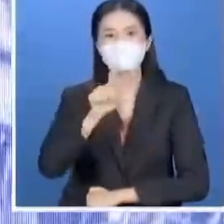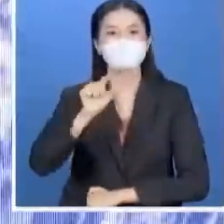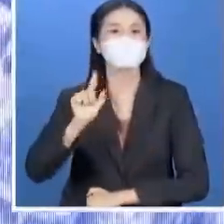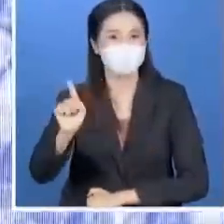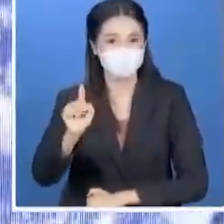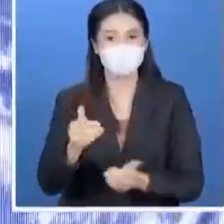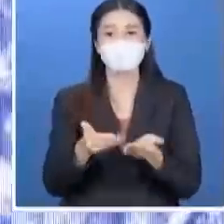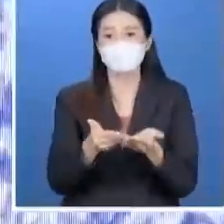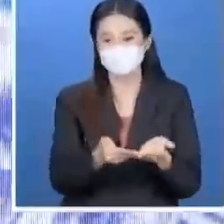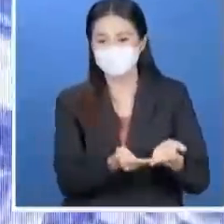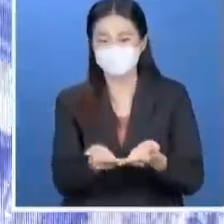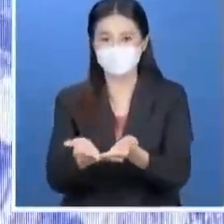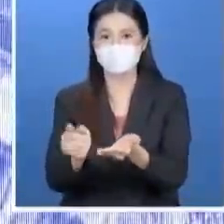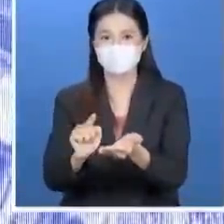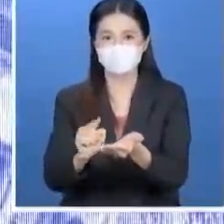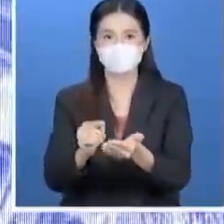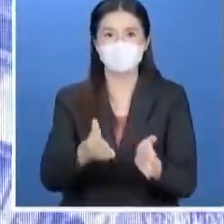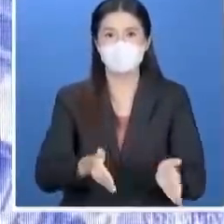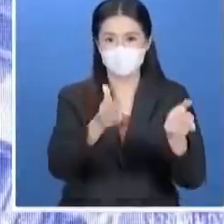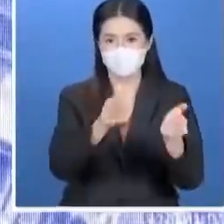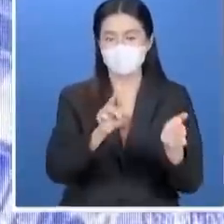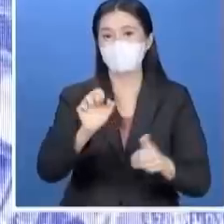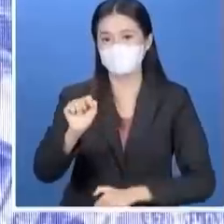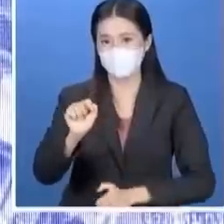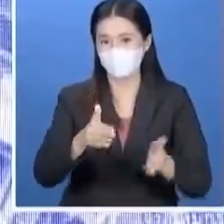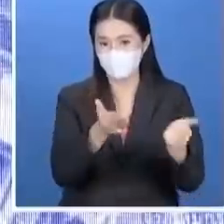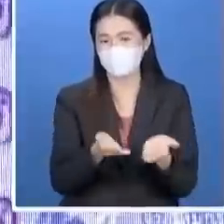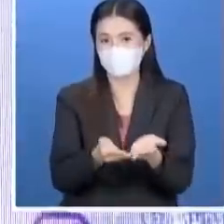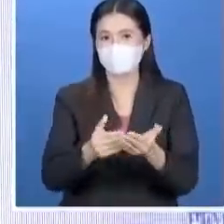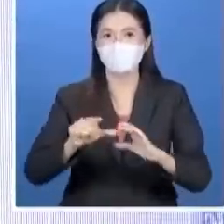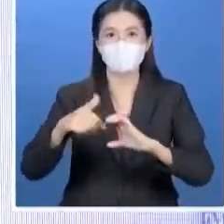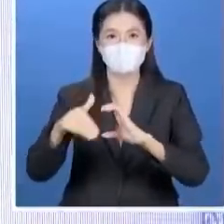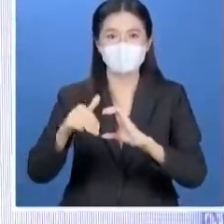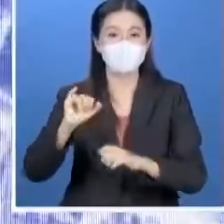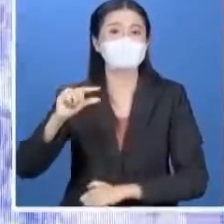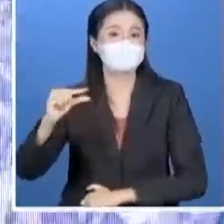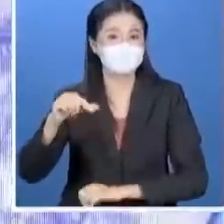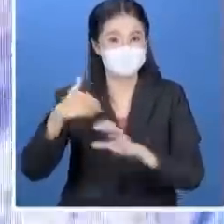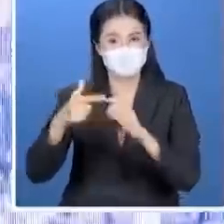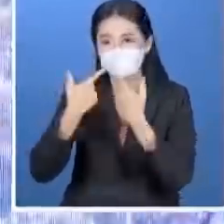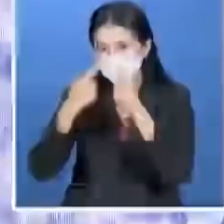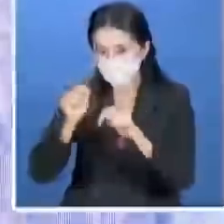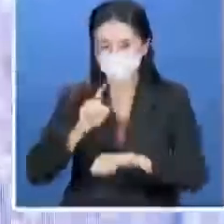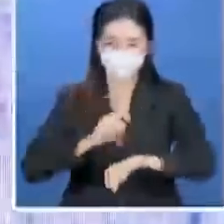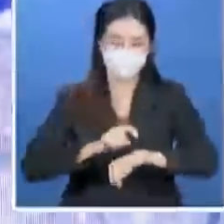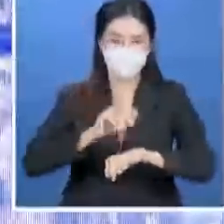22:21 เรือกำลังขับผ่านด้านหลังอาคารรัฐสภาคุณแตงโมได้ตอบแชท Instagram จากนั้นเวล